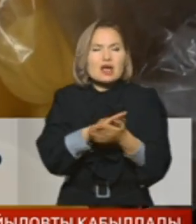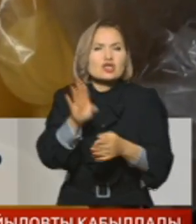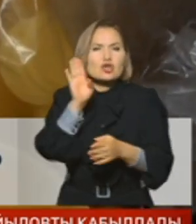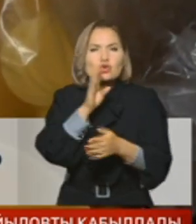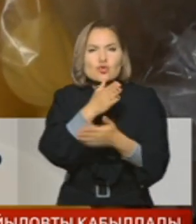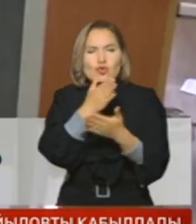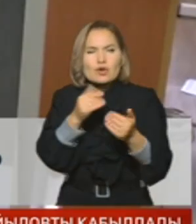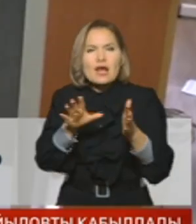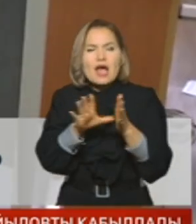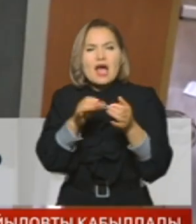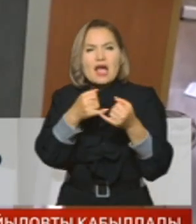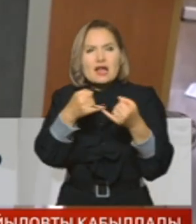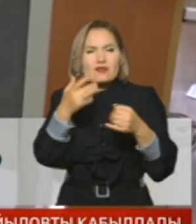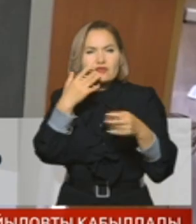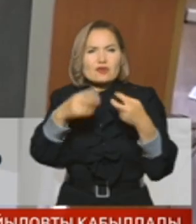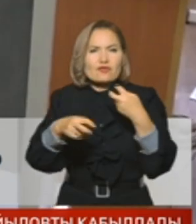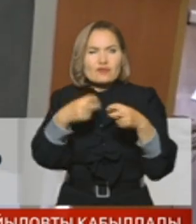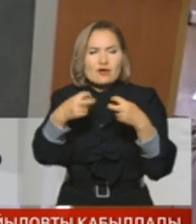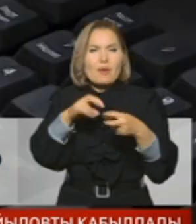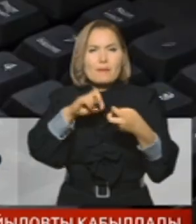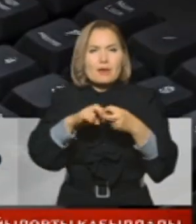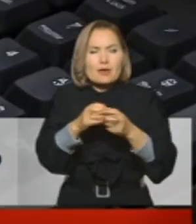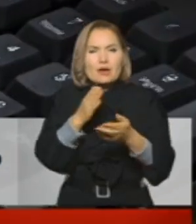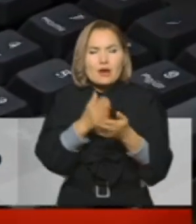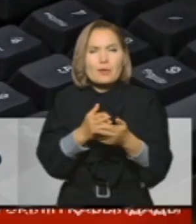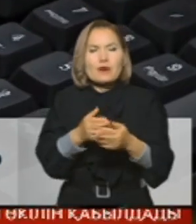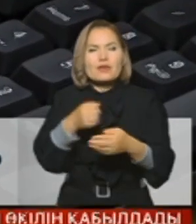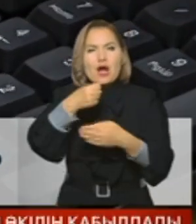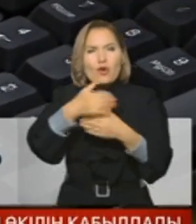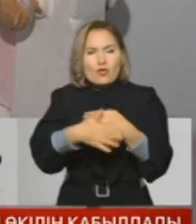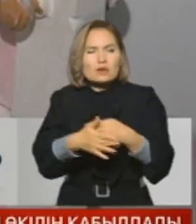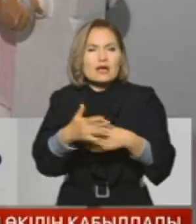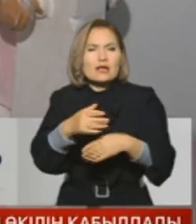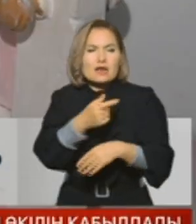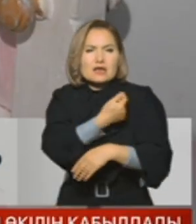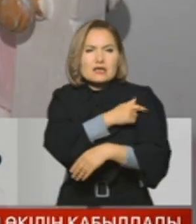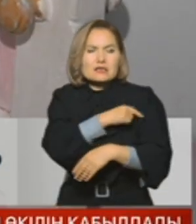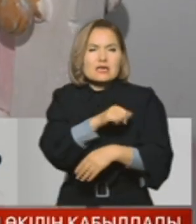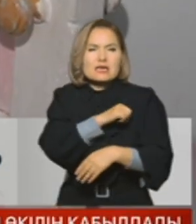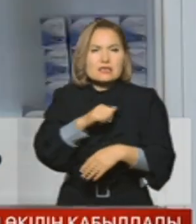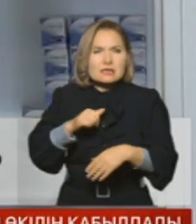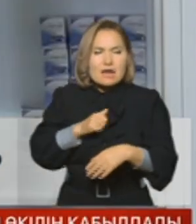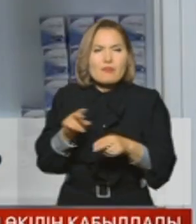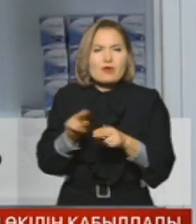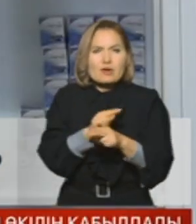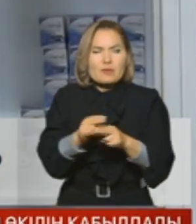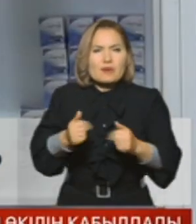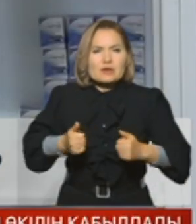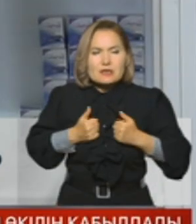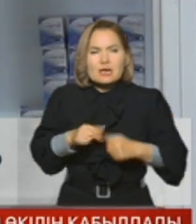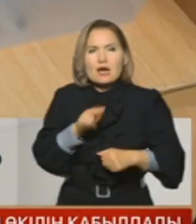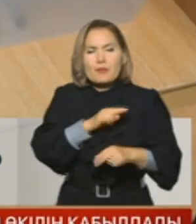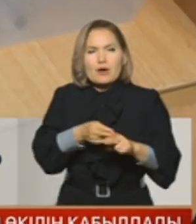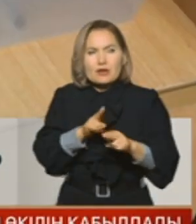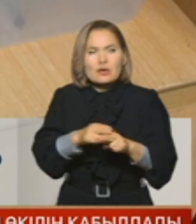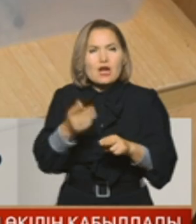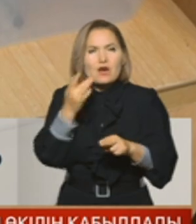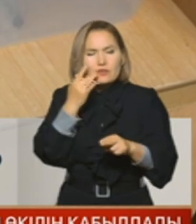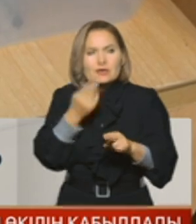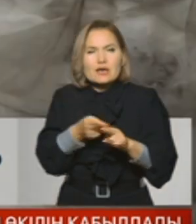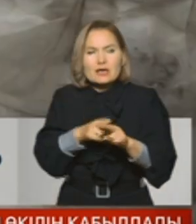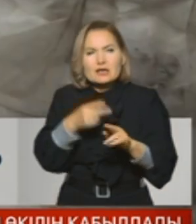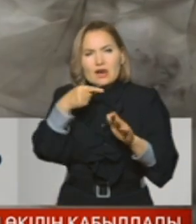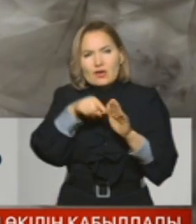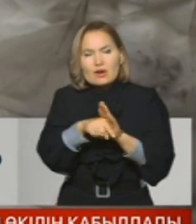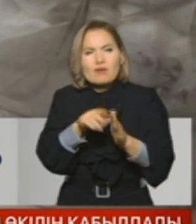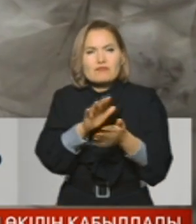жоқ. Қызметкерлер жарықта жиі өшіп қалатынын айтады. Орталық мамандары қолдарынан келгенше жоқ дүниені өздері ұқсатуға тырысқан. Сонда да талапқа сай емес дейді